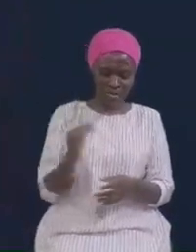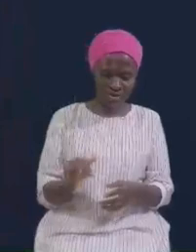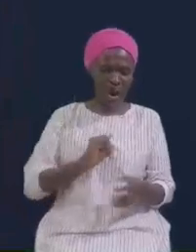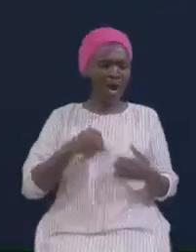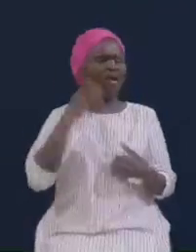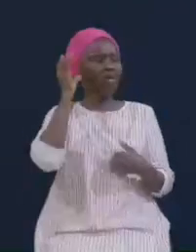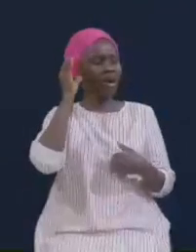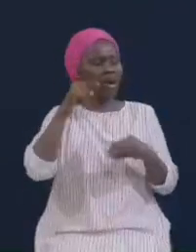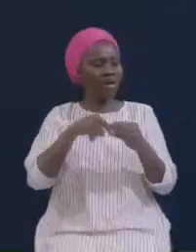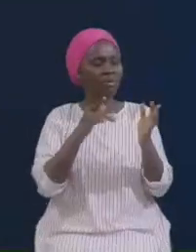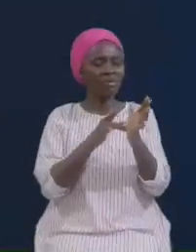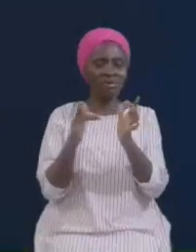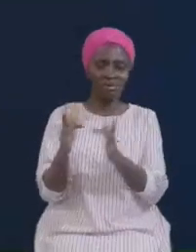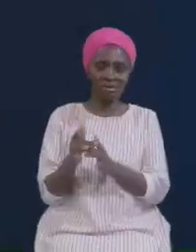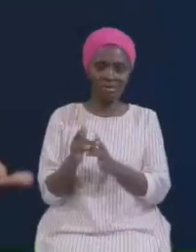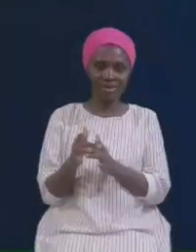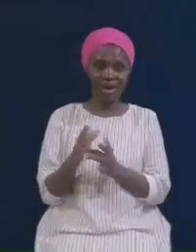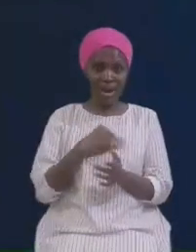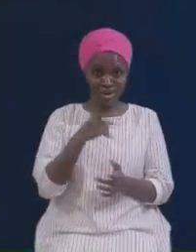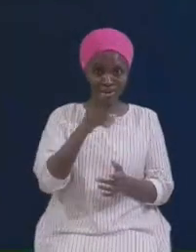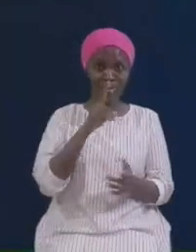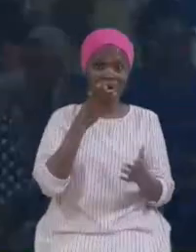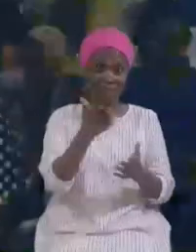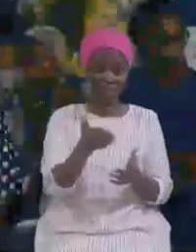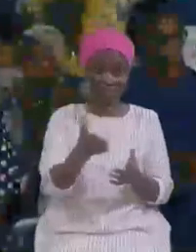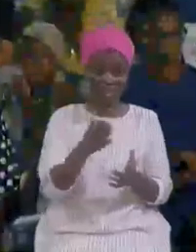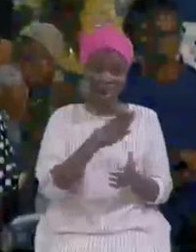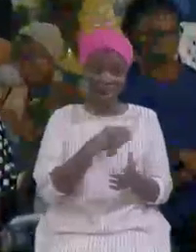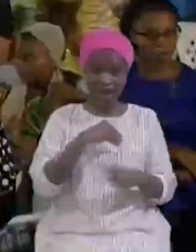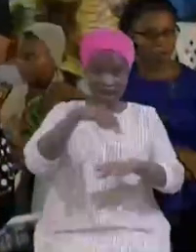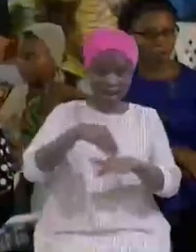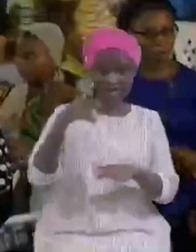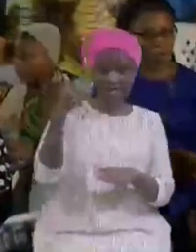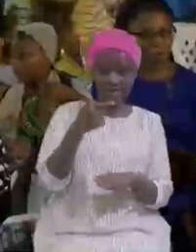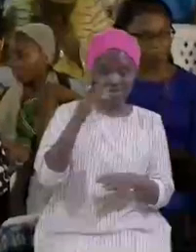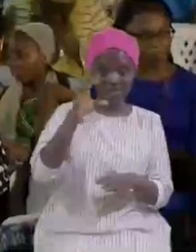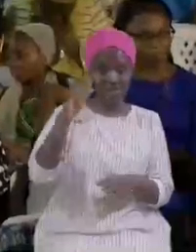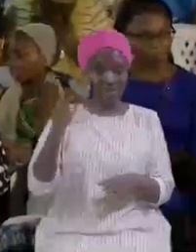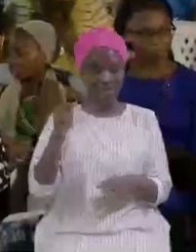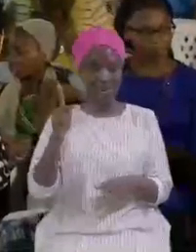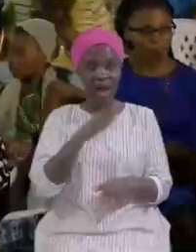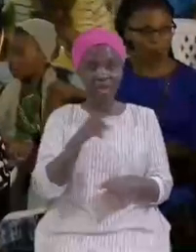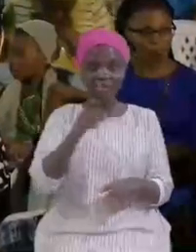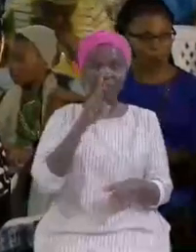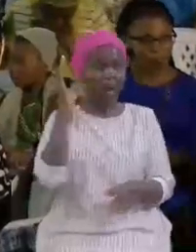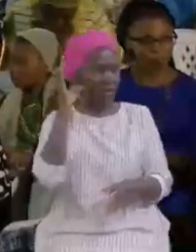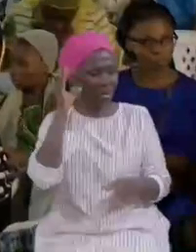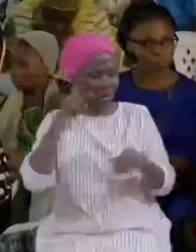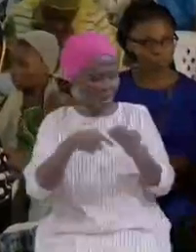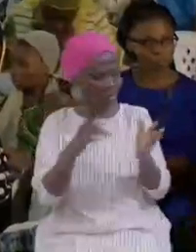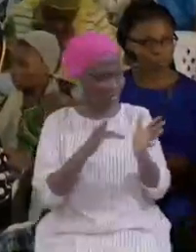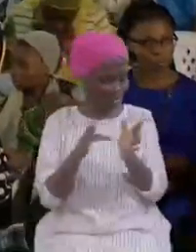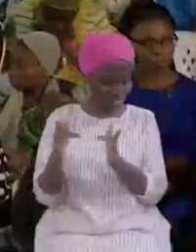J'ai entendu parler de Jésus. Et te voici à Jisike, à la croisade. Et tu entends parler